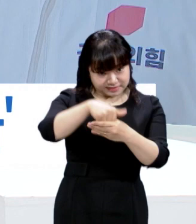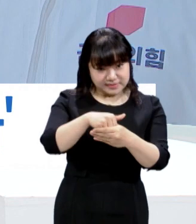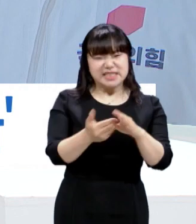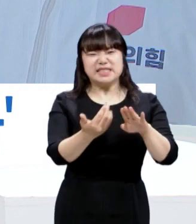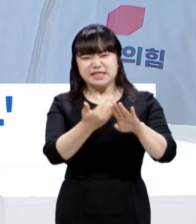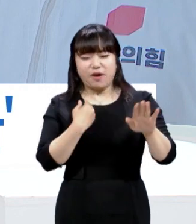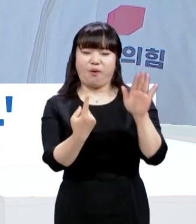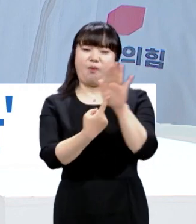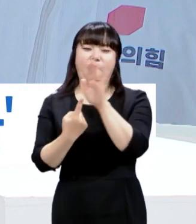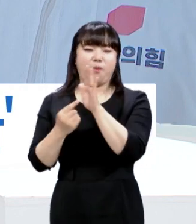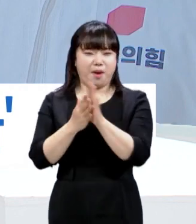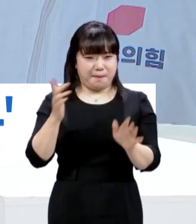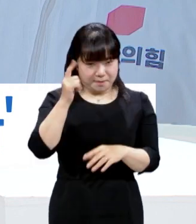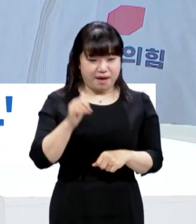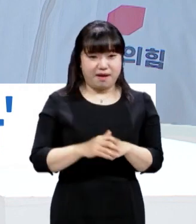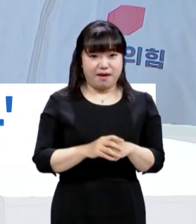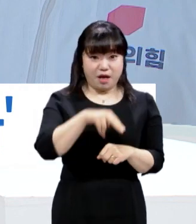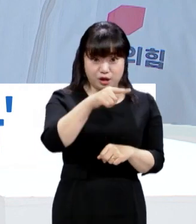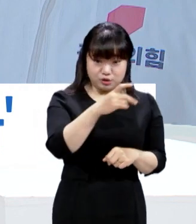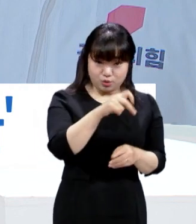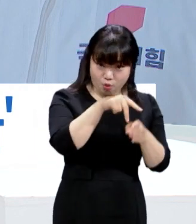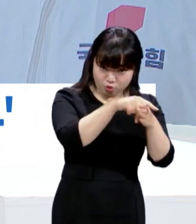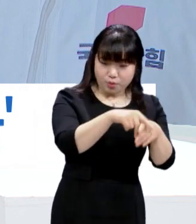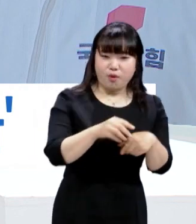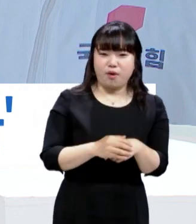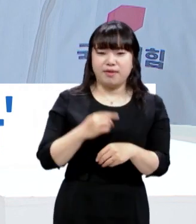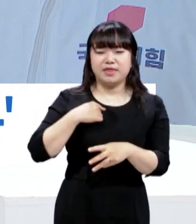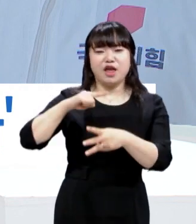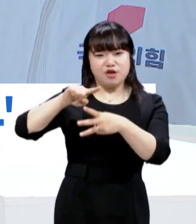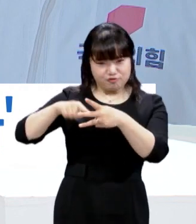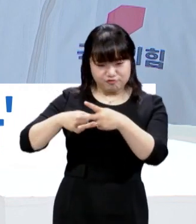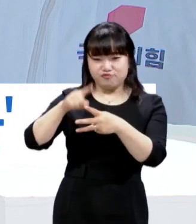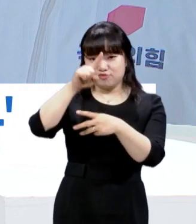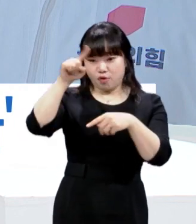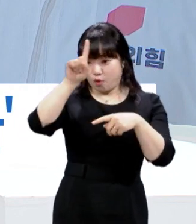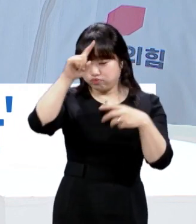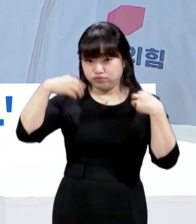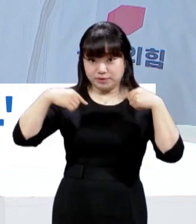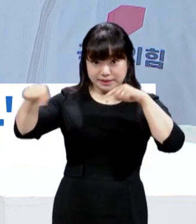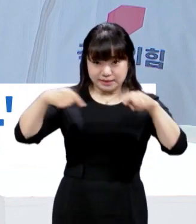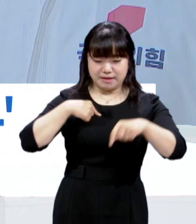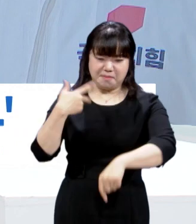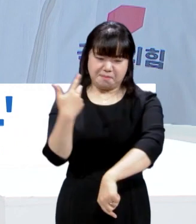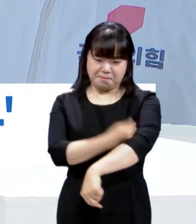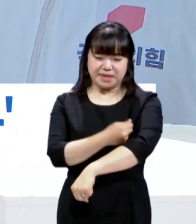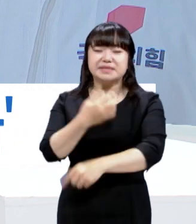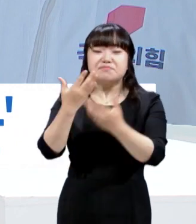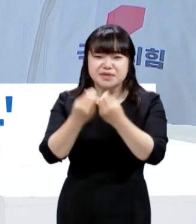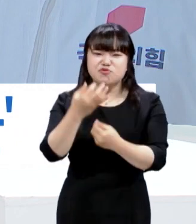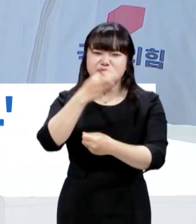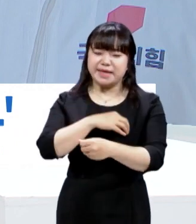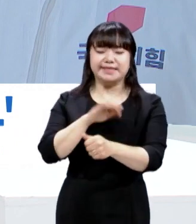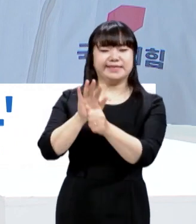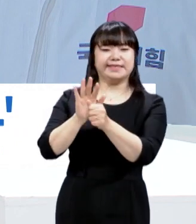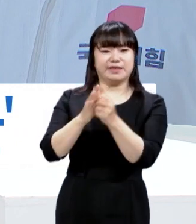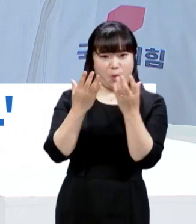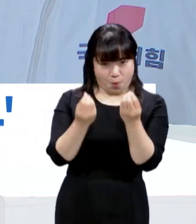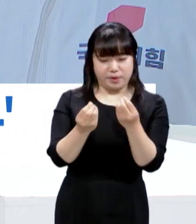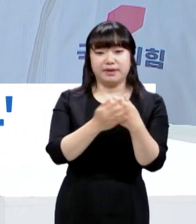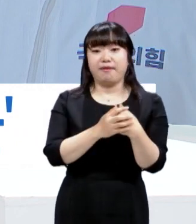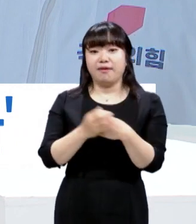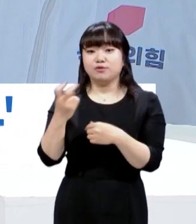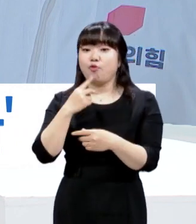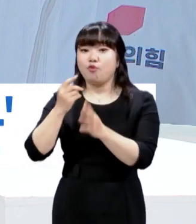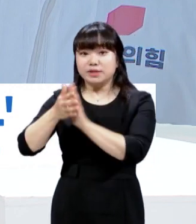송영길 후보는 윤석렬 정보의 백신을 재차 강조했습니다 반면 오세호 후보는 안심 서울을 만들기 위한 여러 방안을